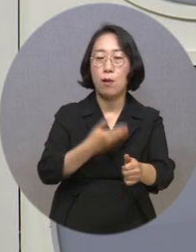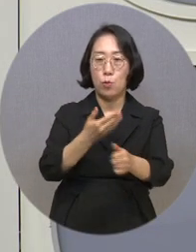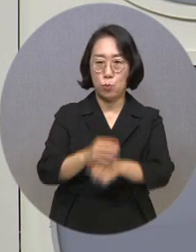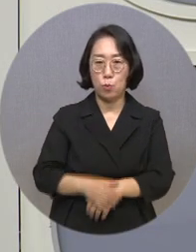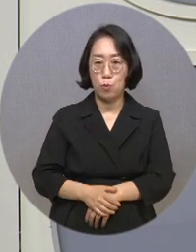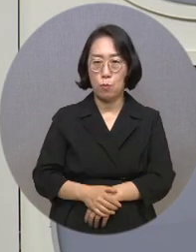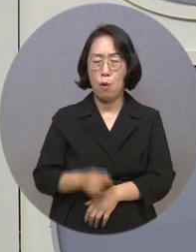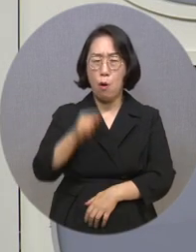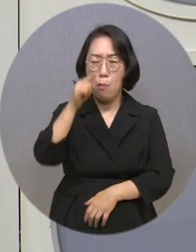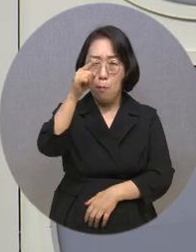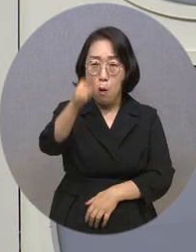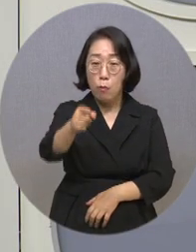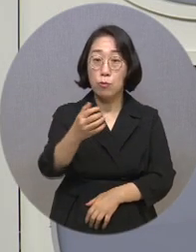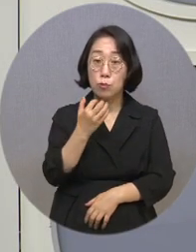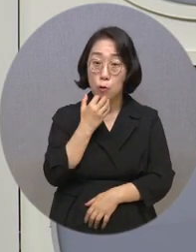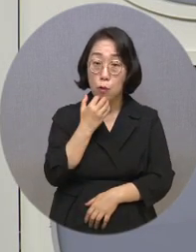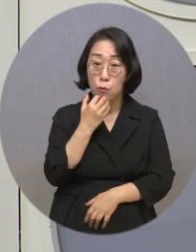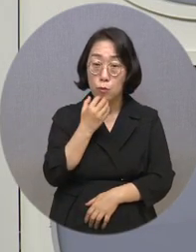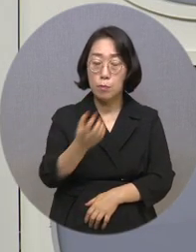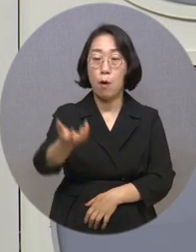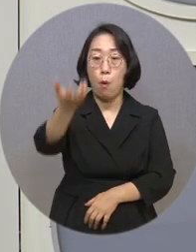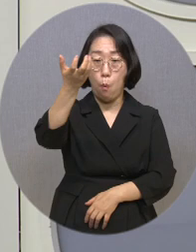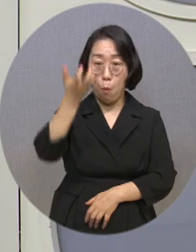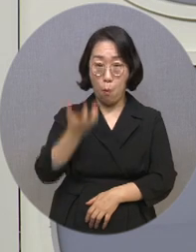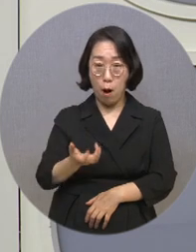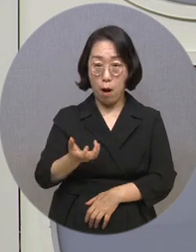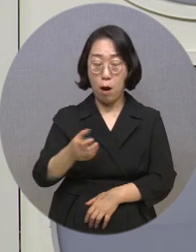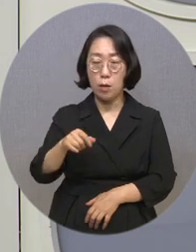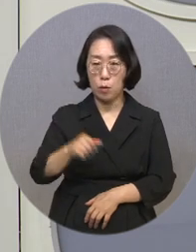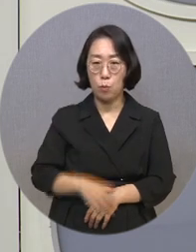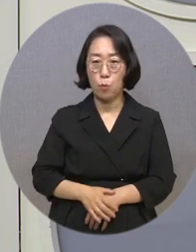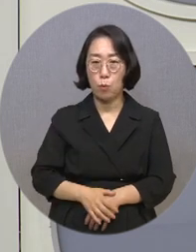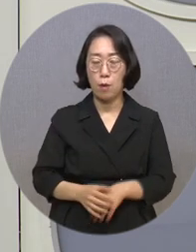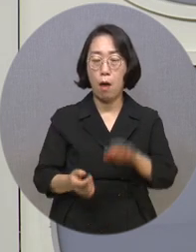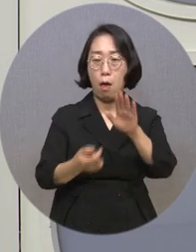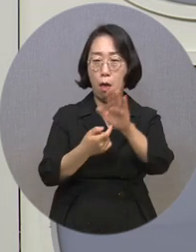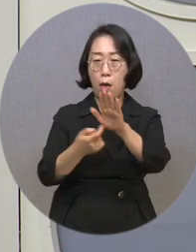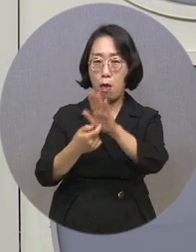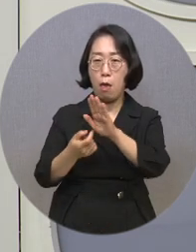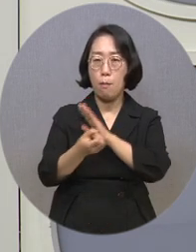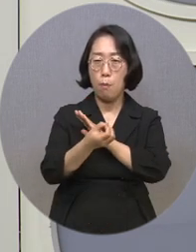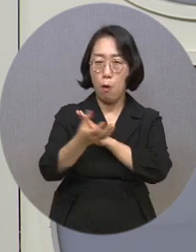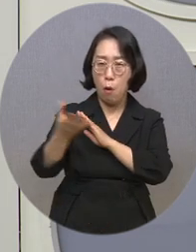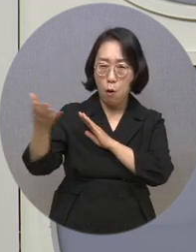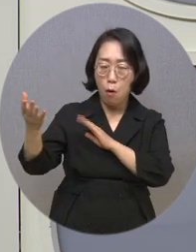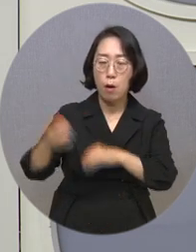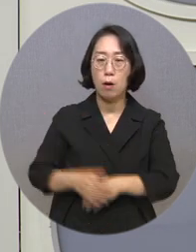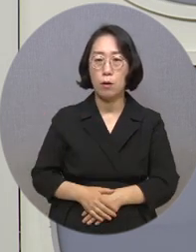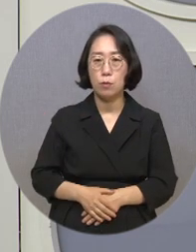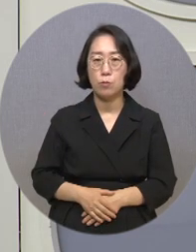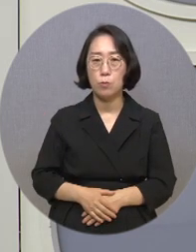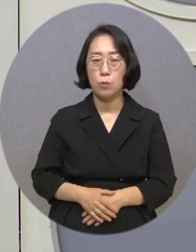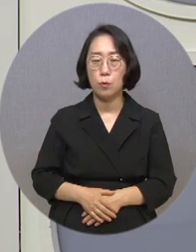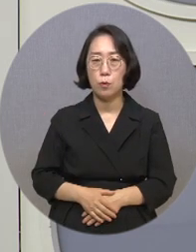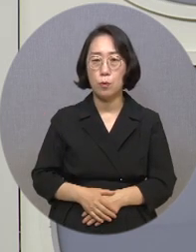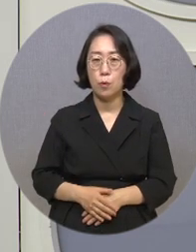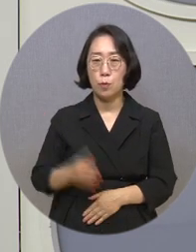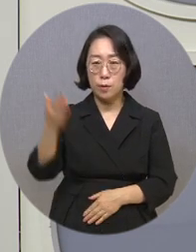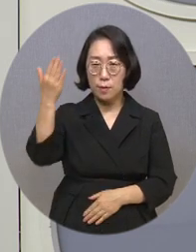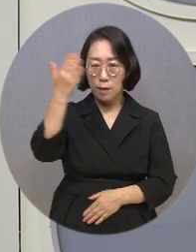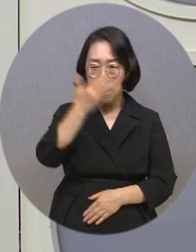서울에서 오시는 분도 있고 그렇게 이름이 많이 나가지고 시설도 아주 잘 해놨어요.